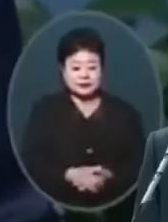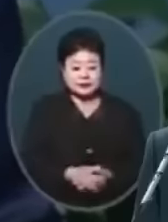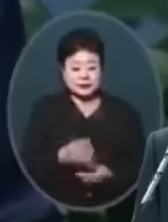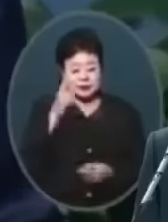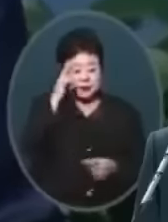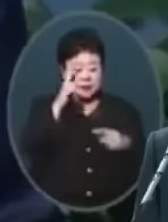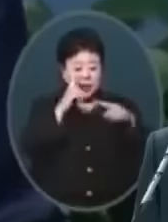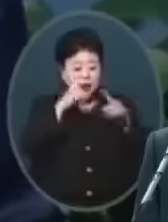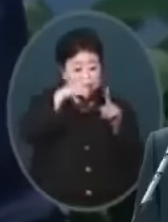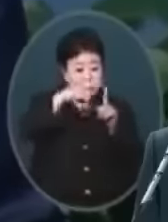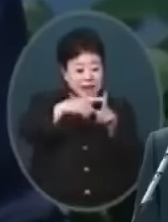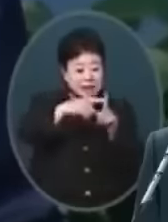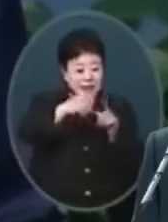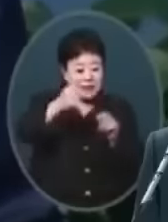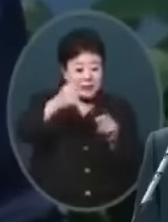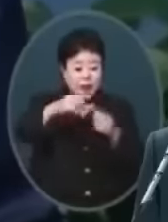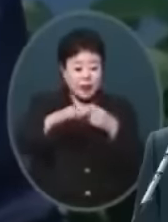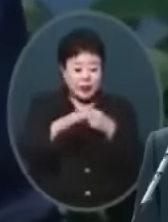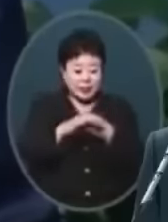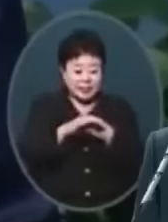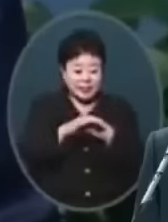긍정적인 자화상을 가면